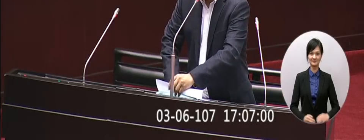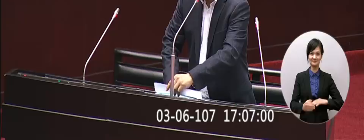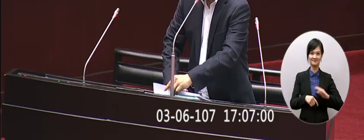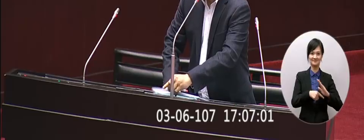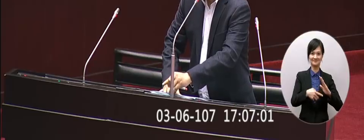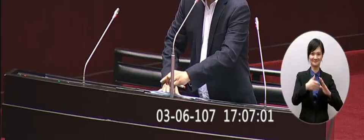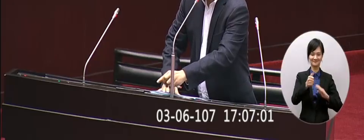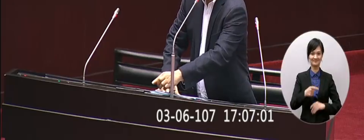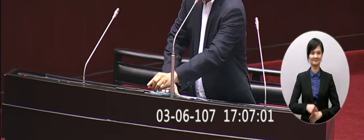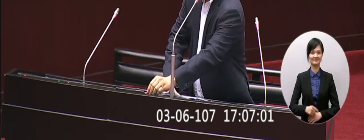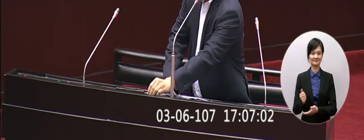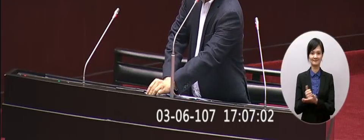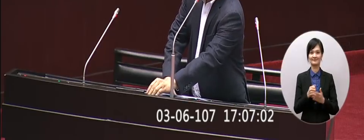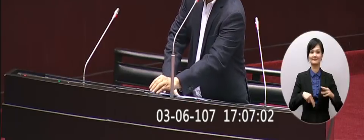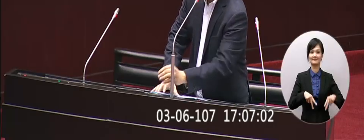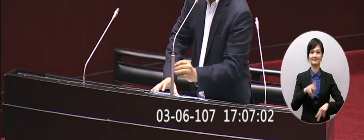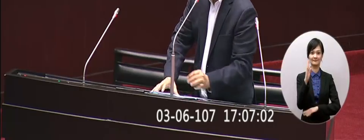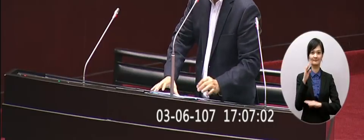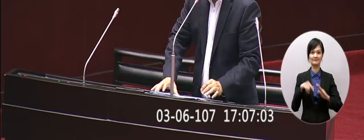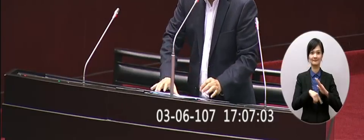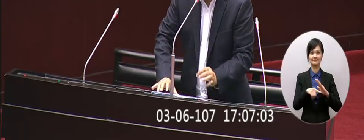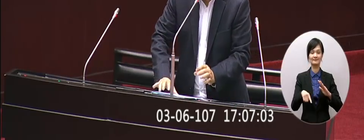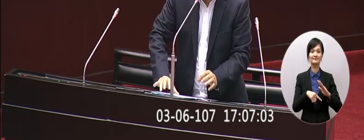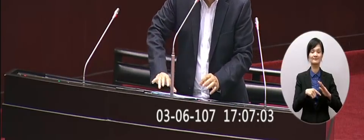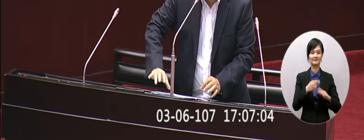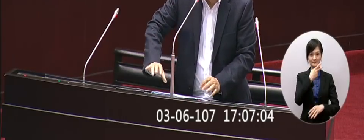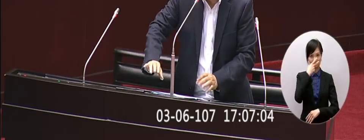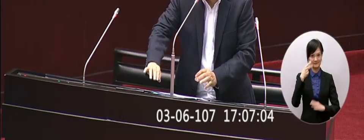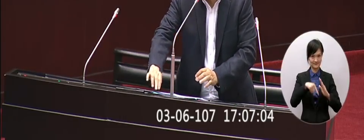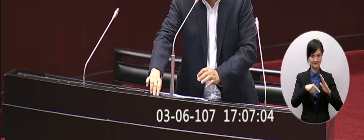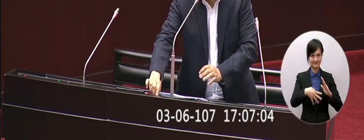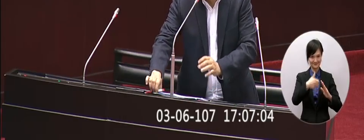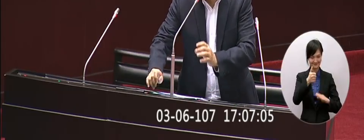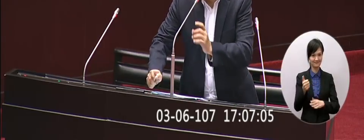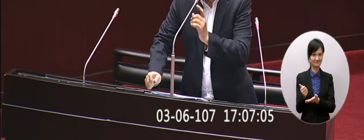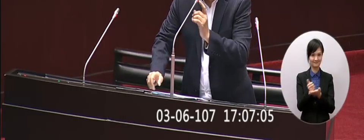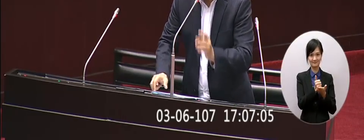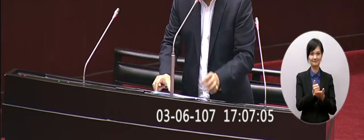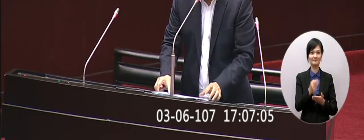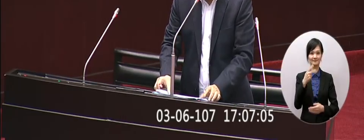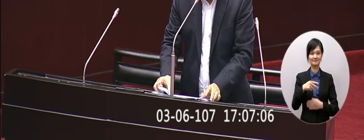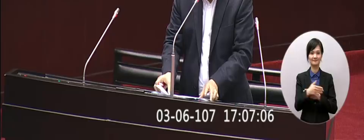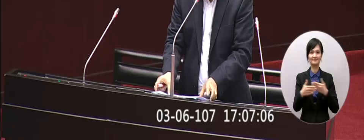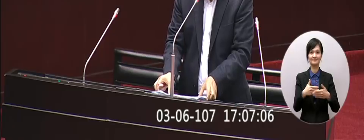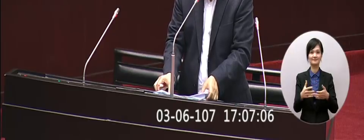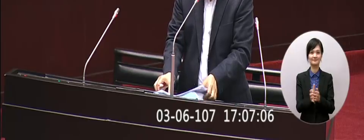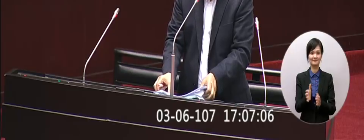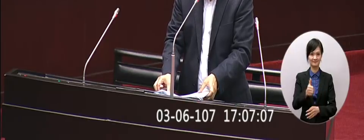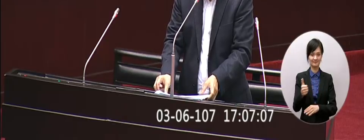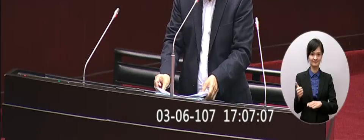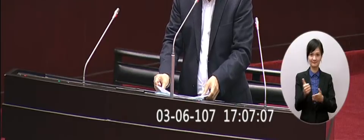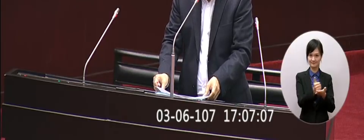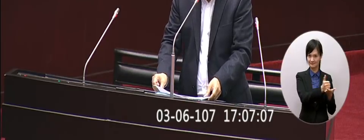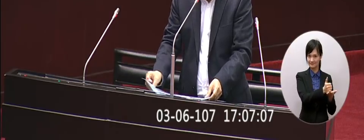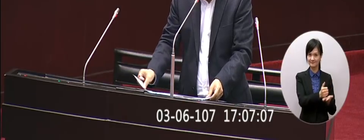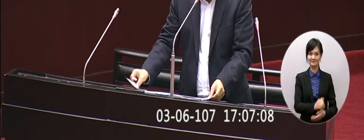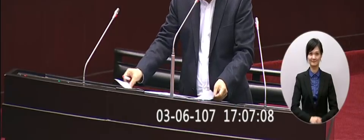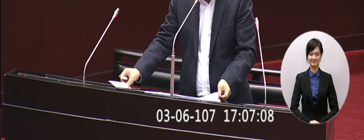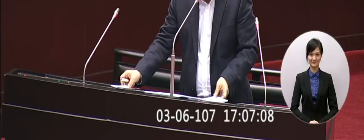院长，我请我们行政院赖院长。 请赖院长。 我们交通部贺成部长。 贺成部长，请。